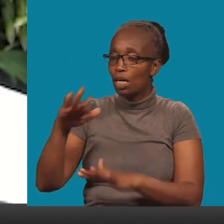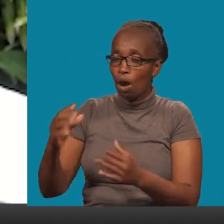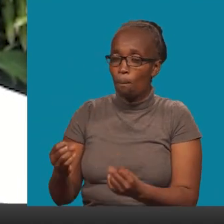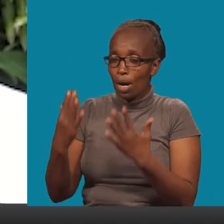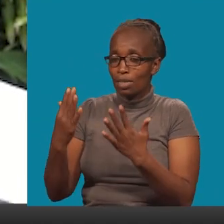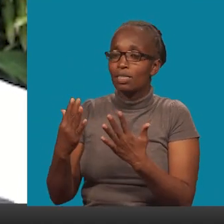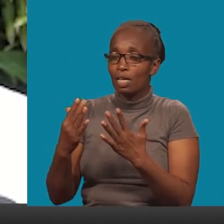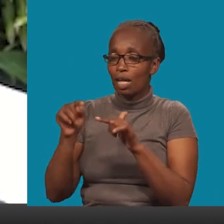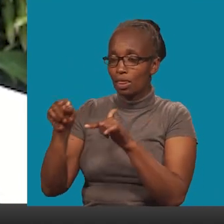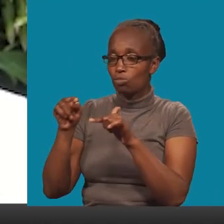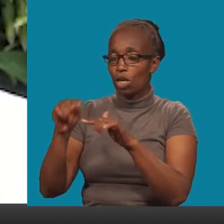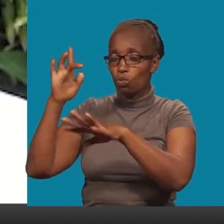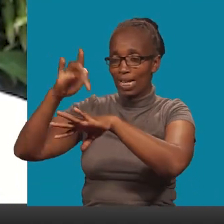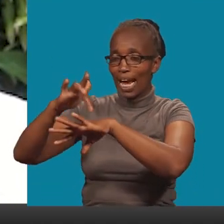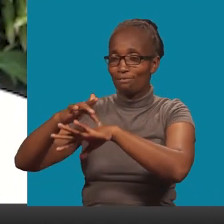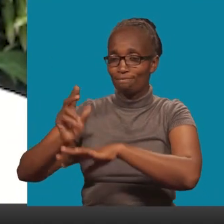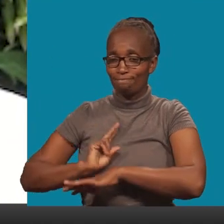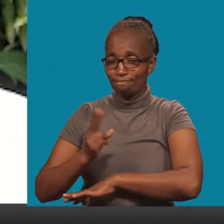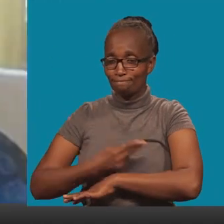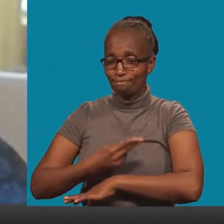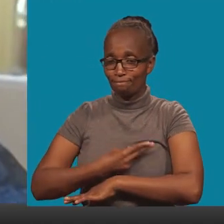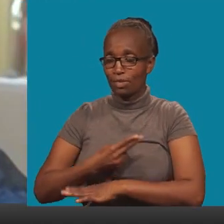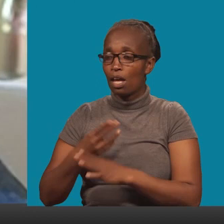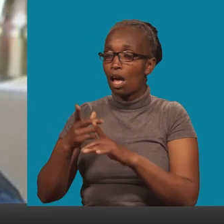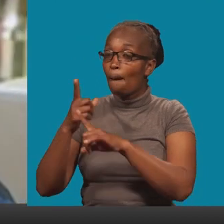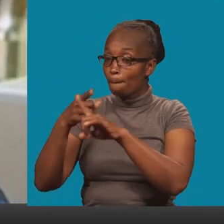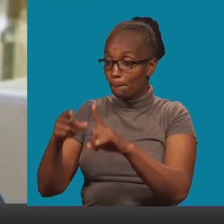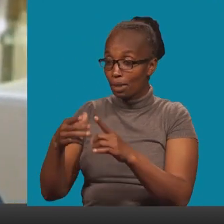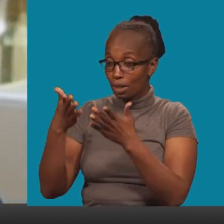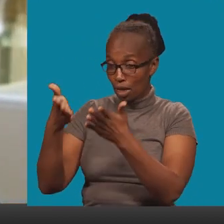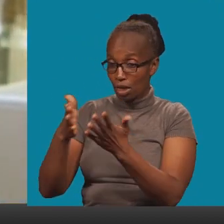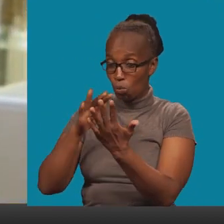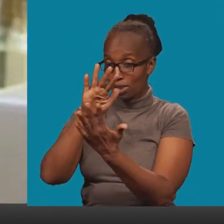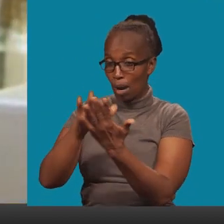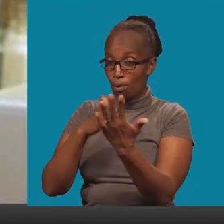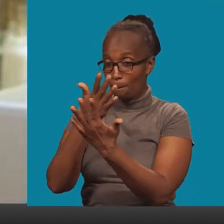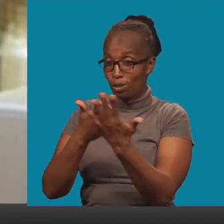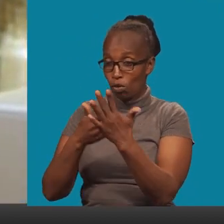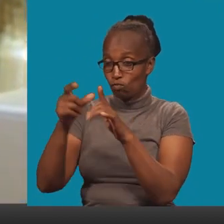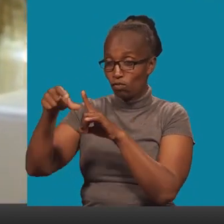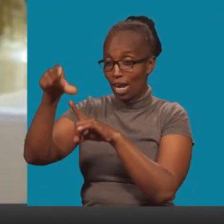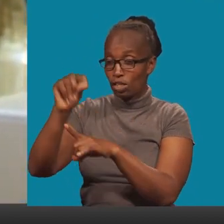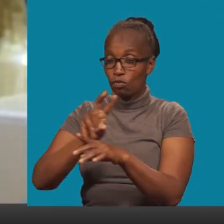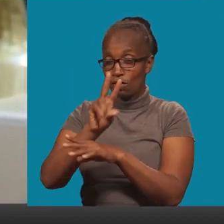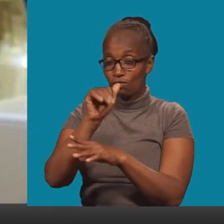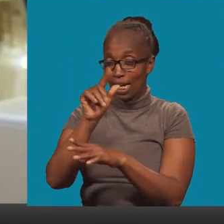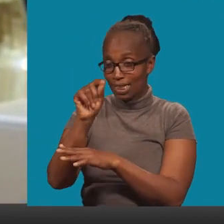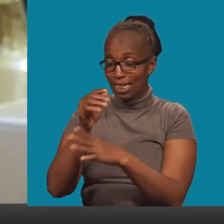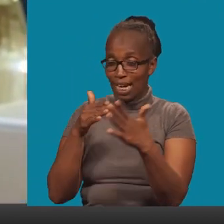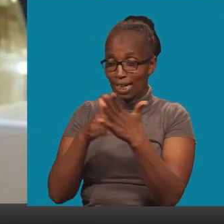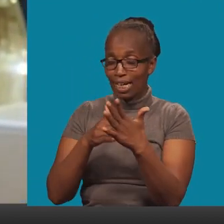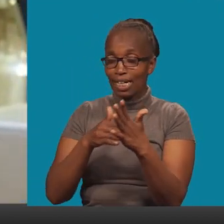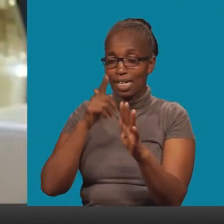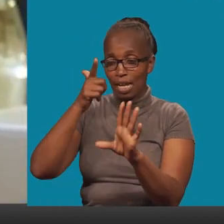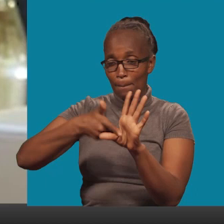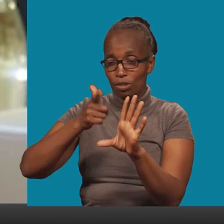we determine how much is it going to affect us. Masharia alidokeza pendekezo la kuongeza ushuru wa ziada yani VAT